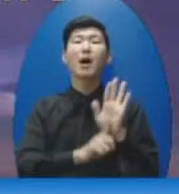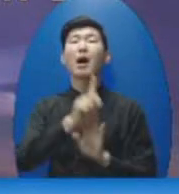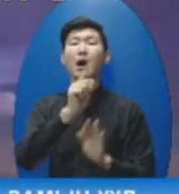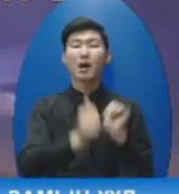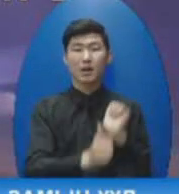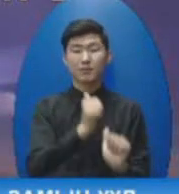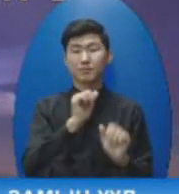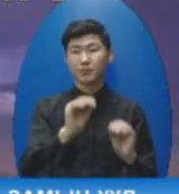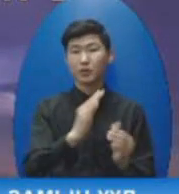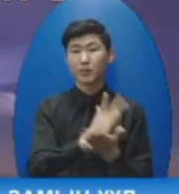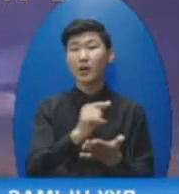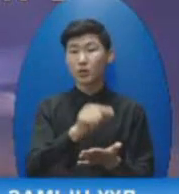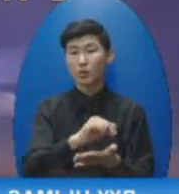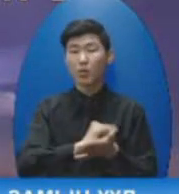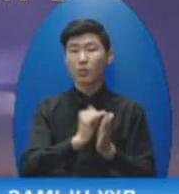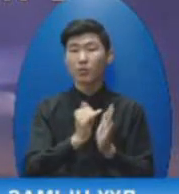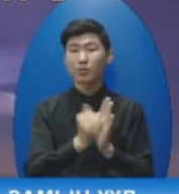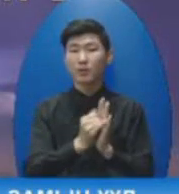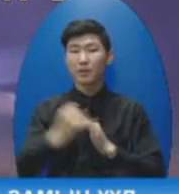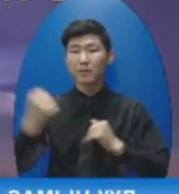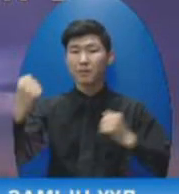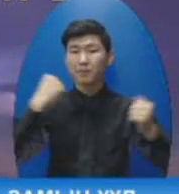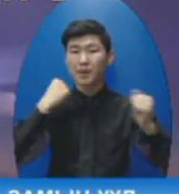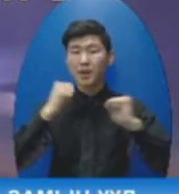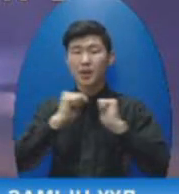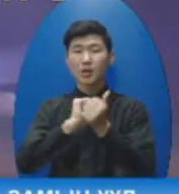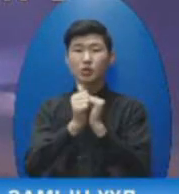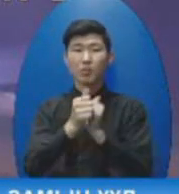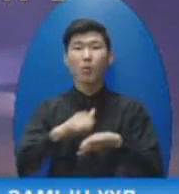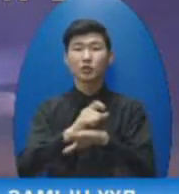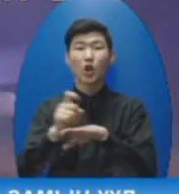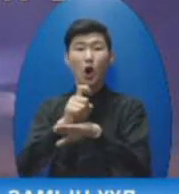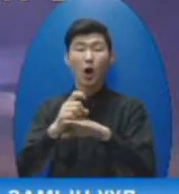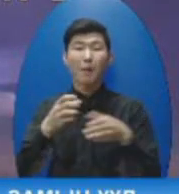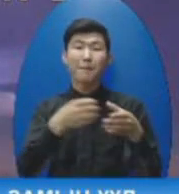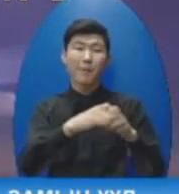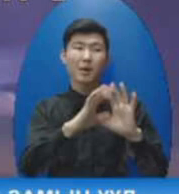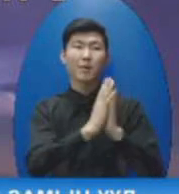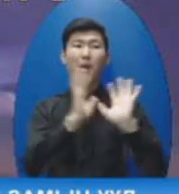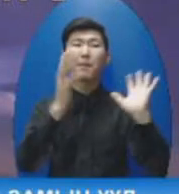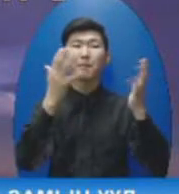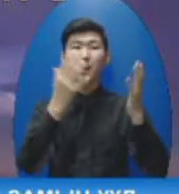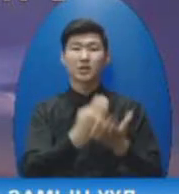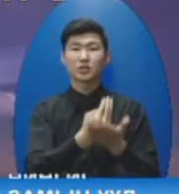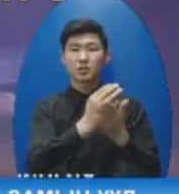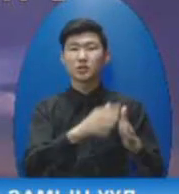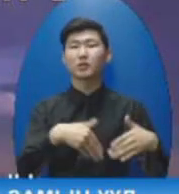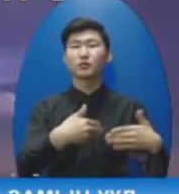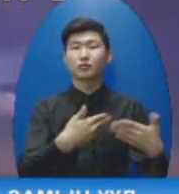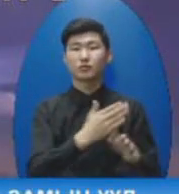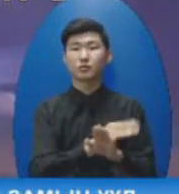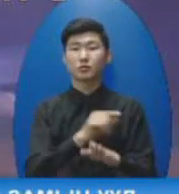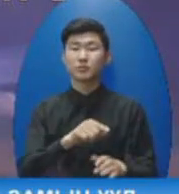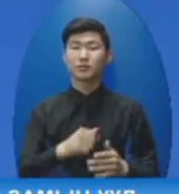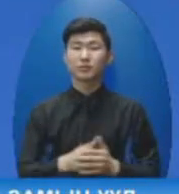амжилт болж байгаа юм байна. Иймд биеийн тамир спортын улсын хорооноос баг тамирчдад баяр хүргэж шагналыг хартууллаа.